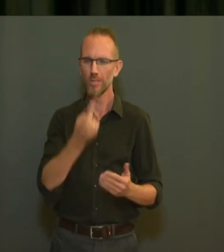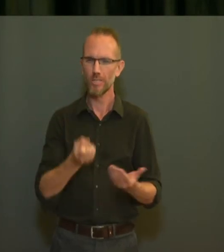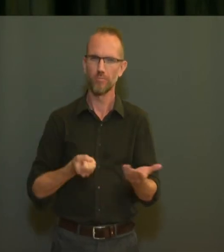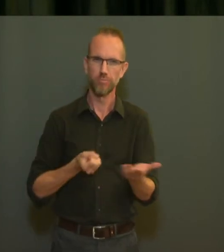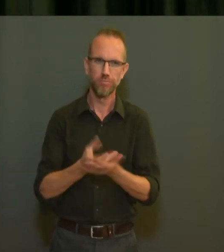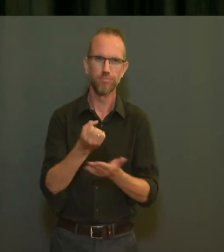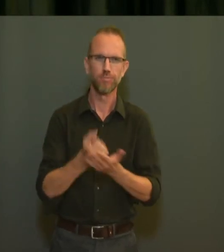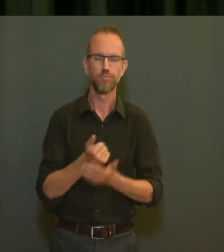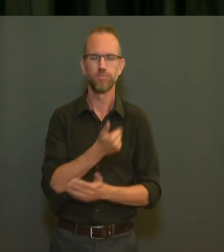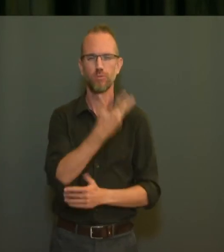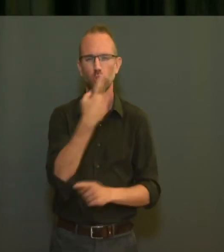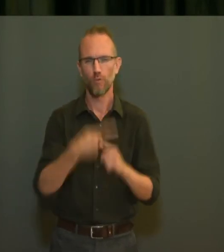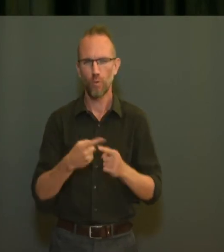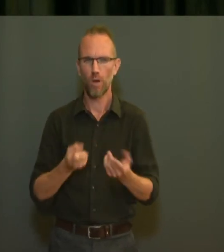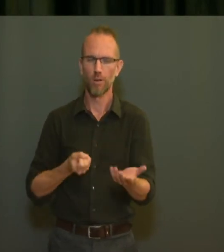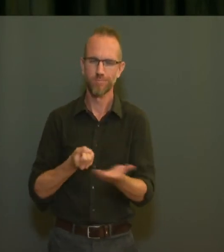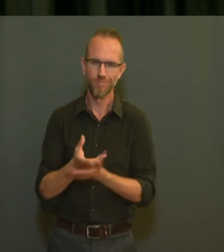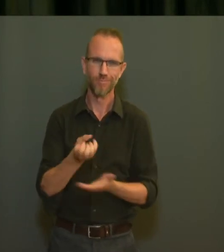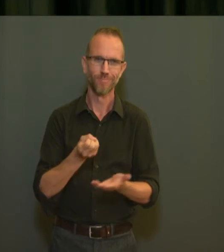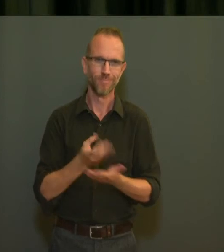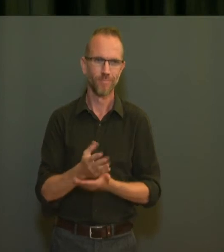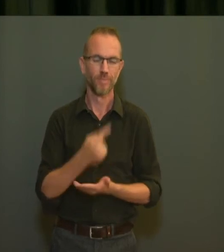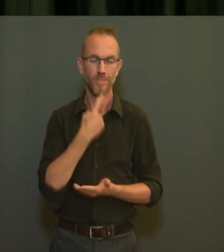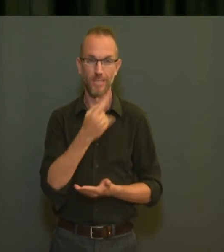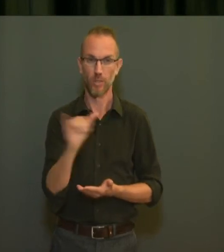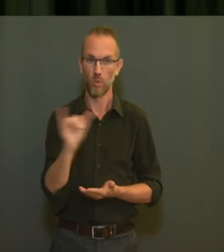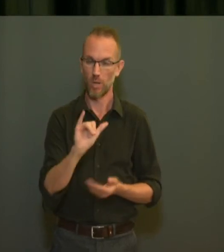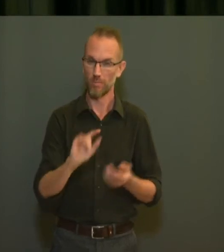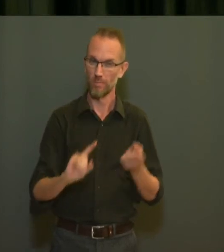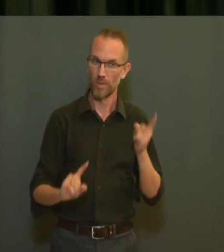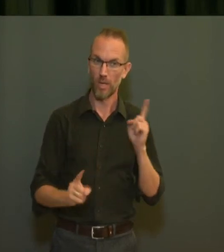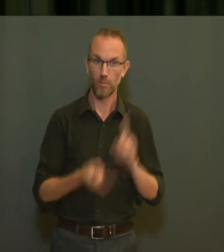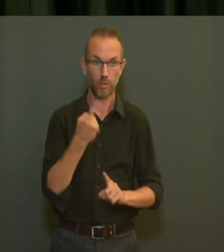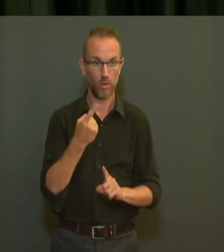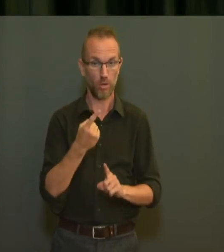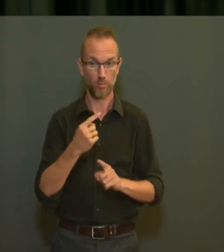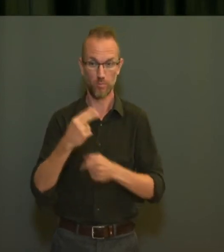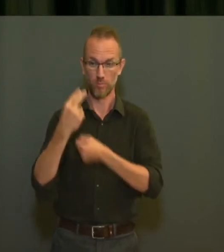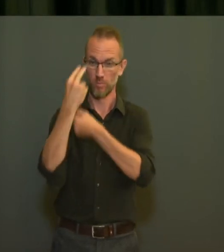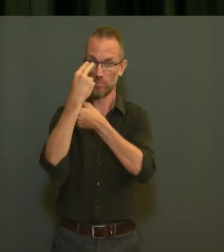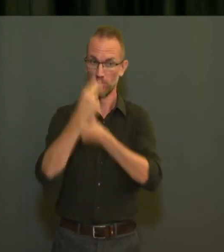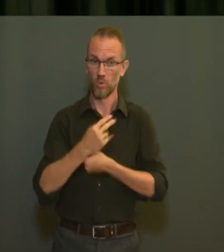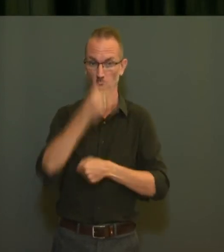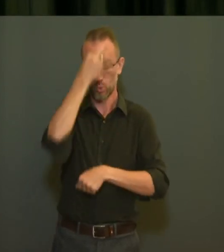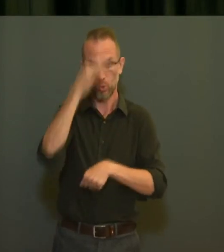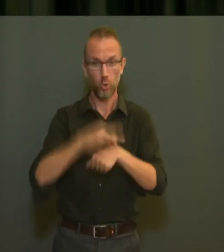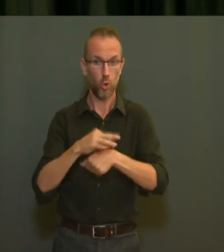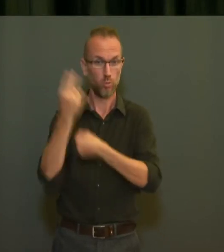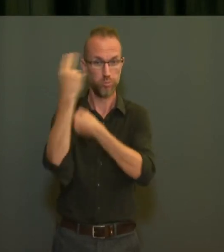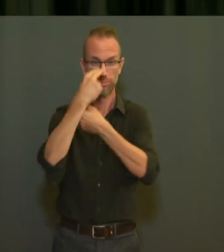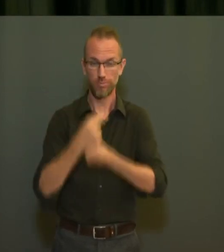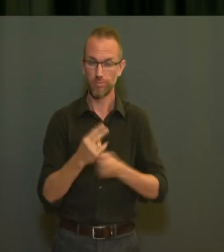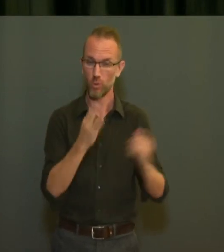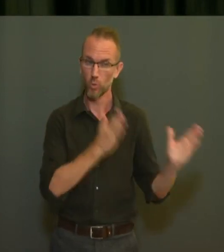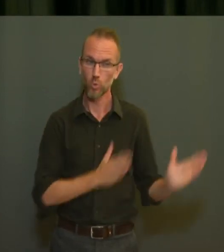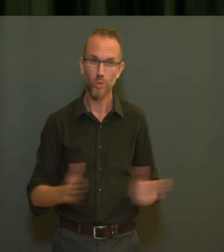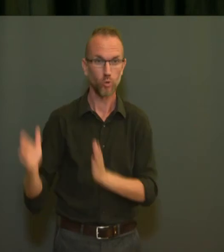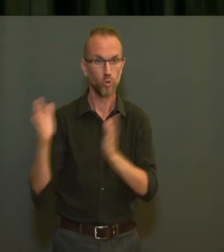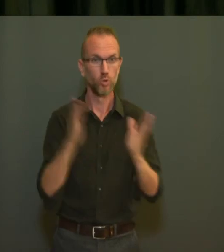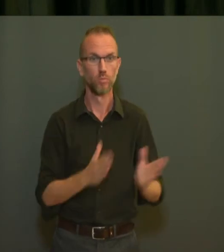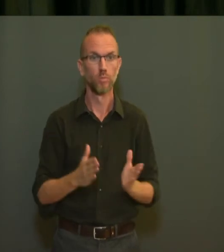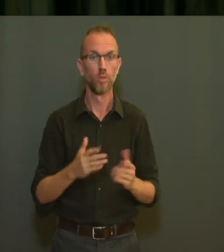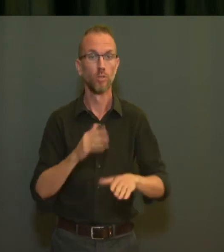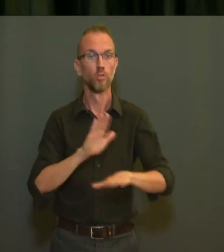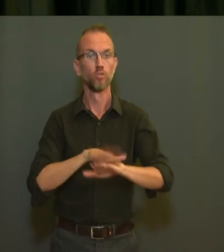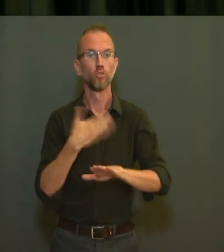d'information l'importance de la poursuite des examens et des interventions médicales habituelles. Le report d'un traitement médical peut